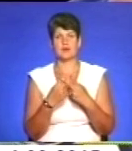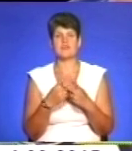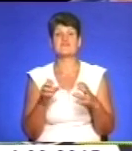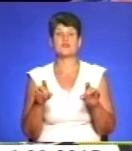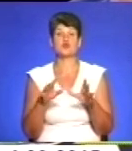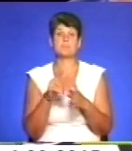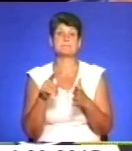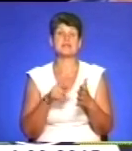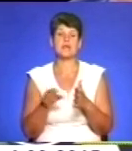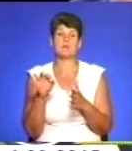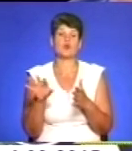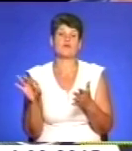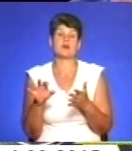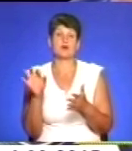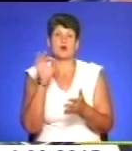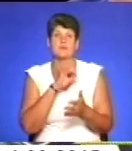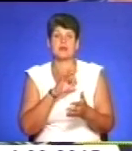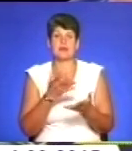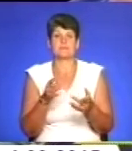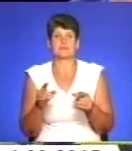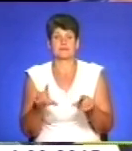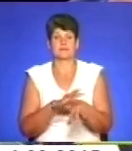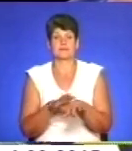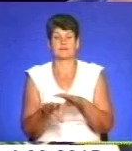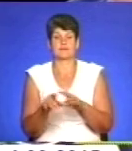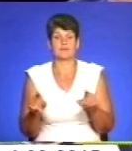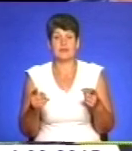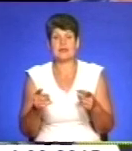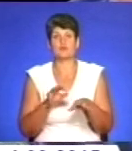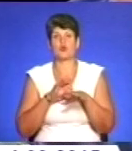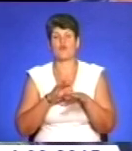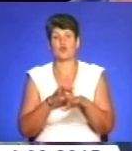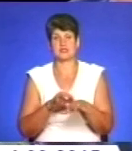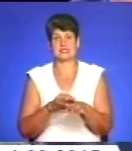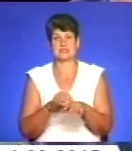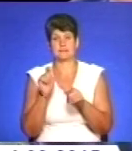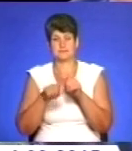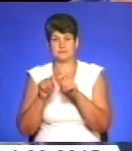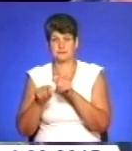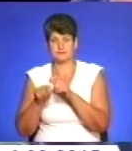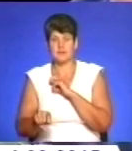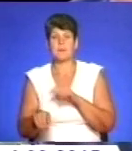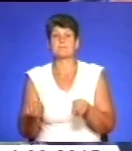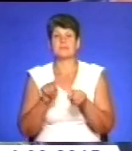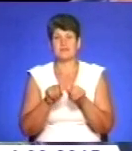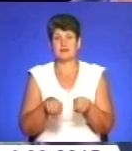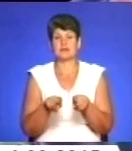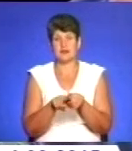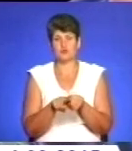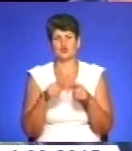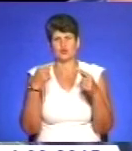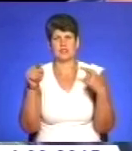вирішується питання про обрання запобіжного заходу у вигляді тримання під вартою та проводяться невідкладні слідчі дії. Та також перевіряється даний сільський голова до